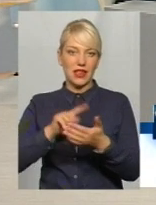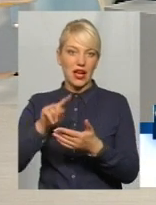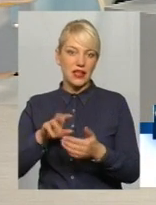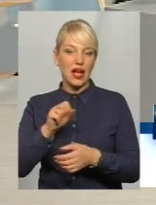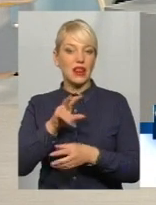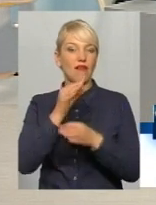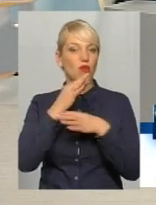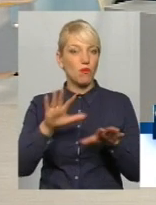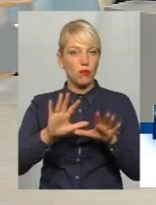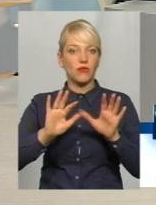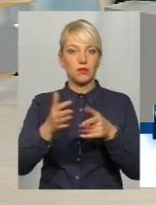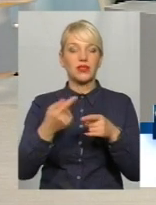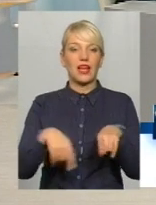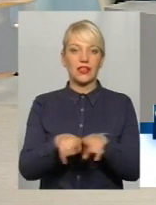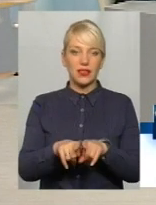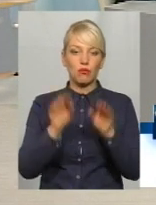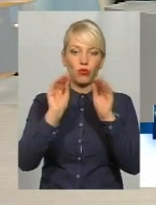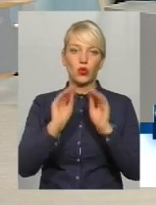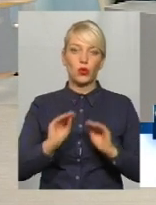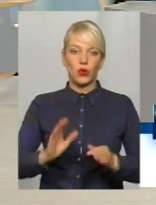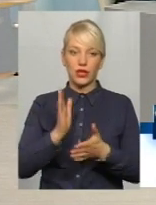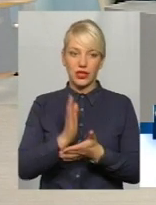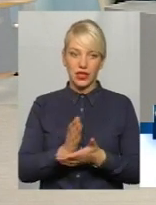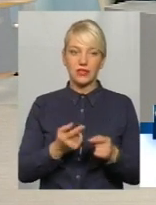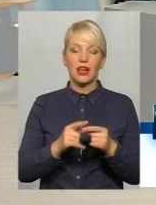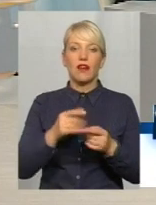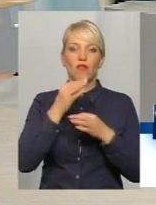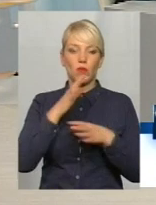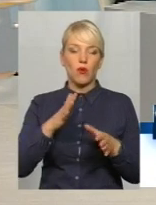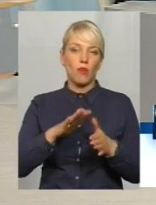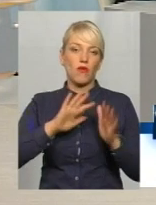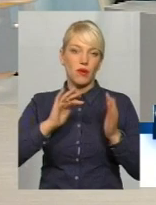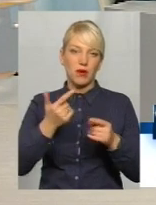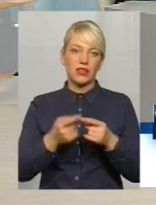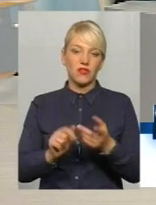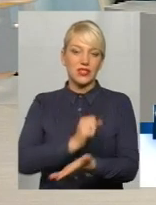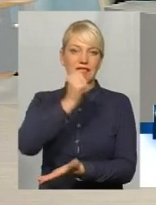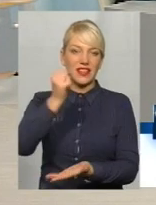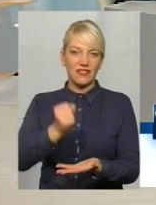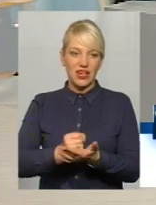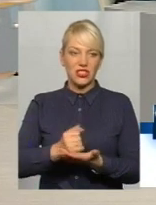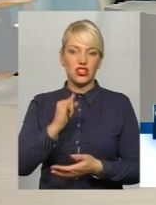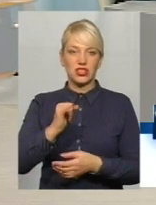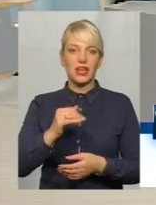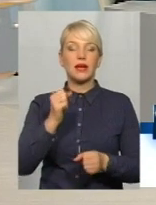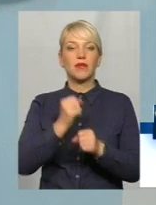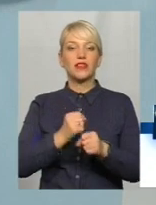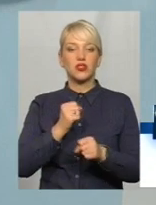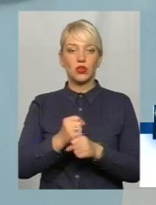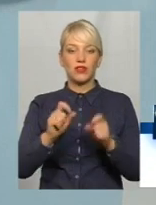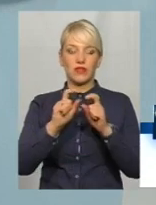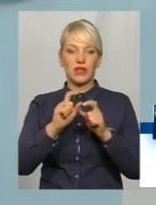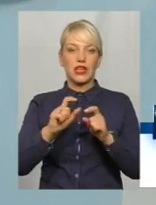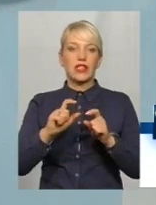будь-якому випадку такі протоколи є, в будь-якому випадку вони до сьогодні затверджені і сили дії в закладах їх не